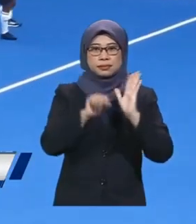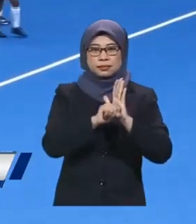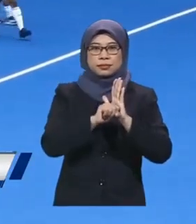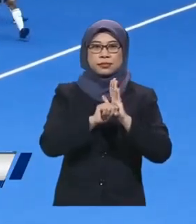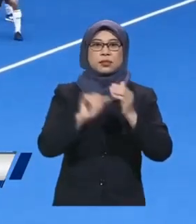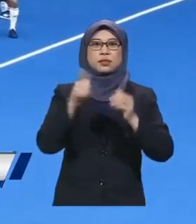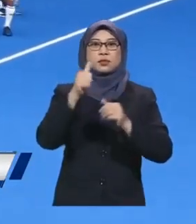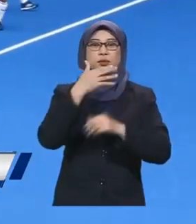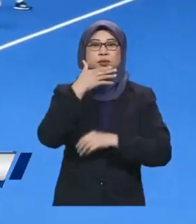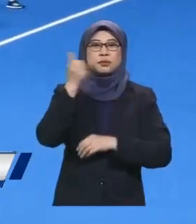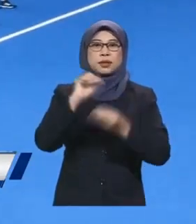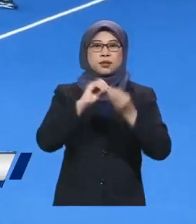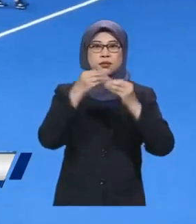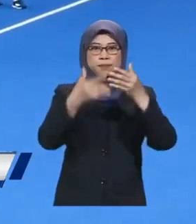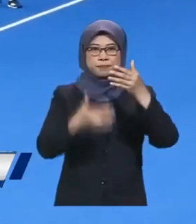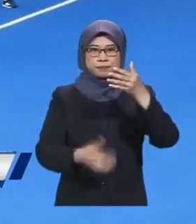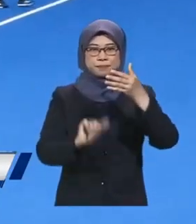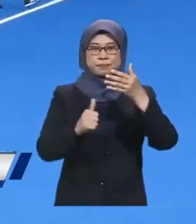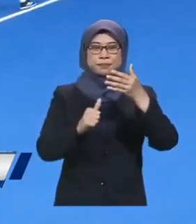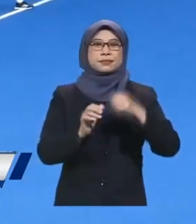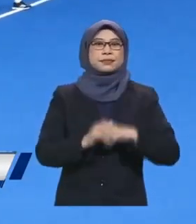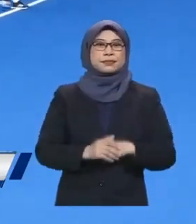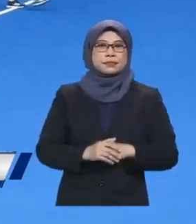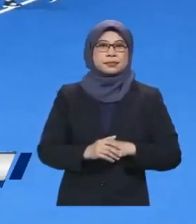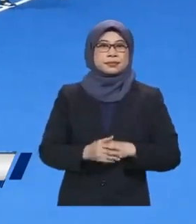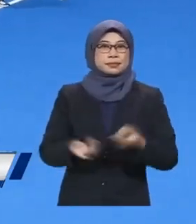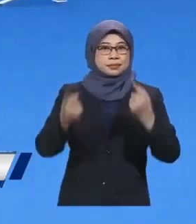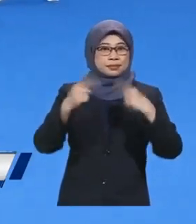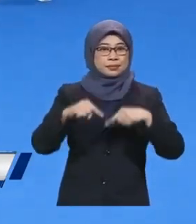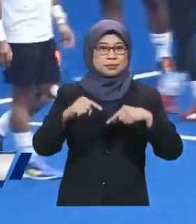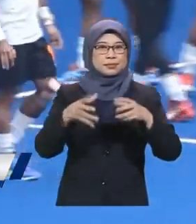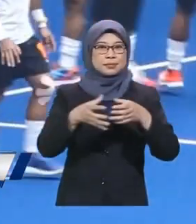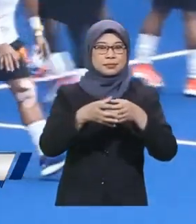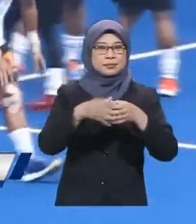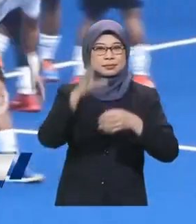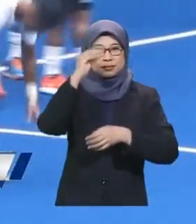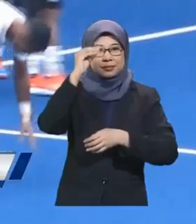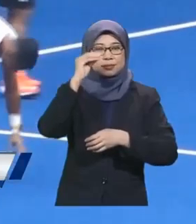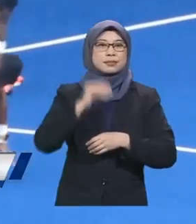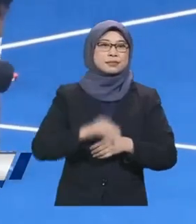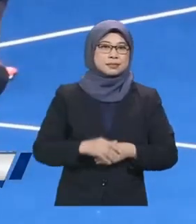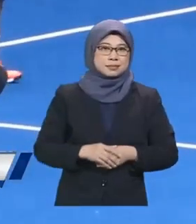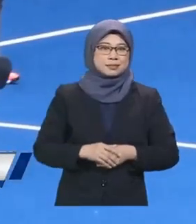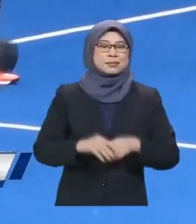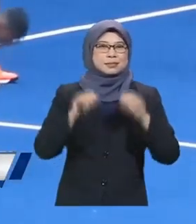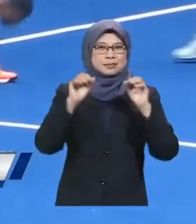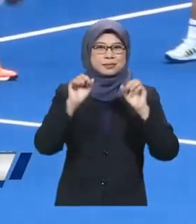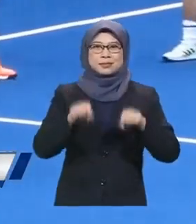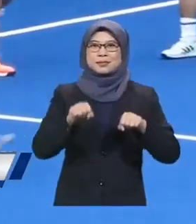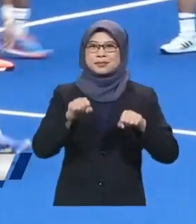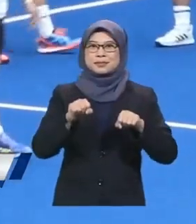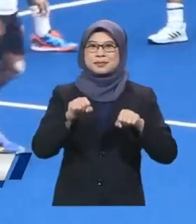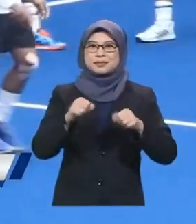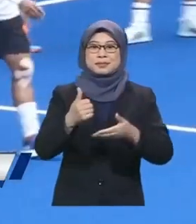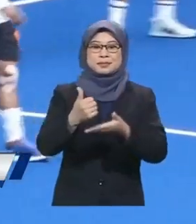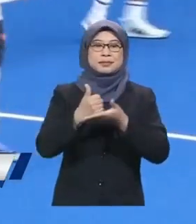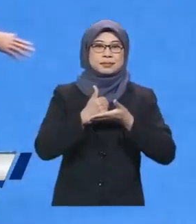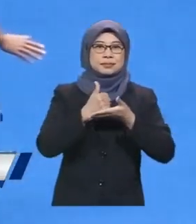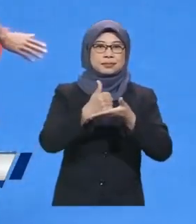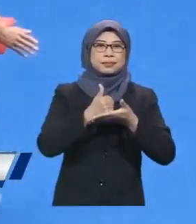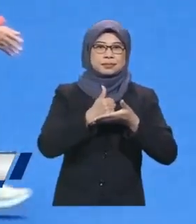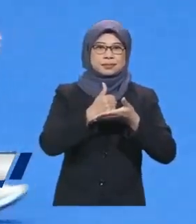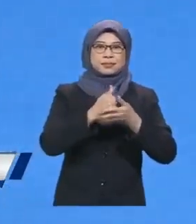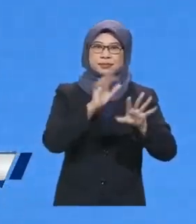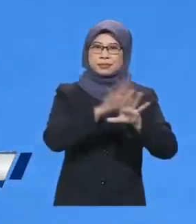ranking 10 terbaik dunia. Tan Sri Norza turut berkata kehadiran pasukan kendalian Arul Selebaraj itu sedikit sebanyak bakal membantu